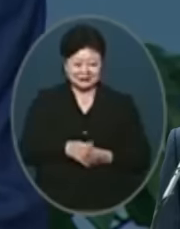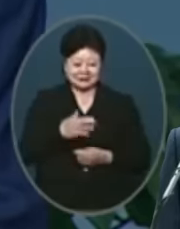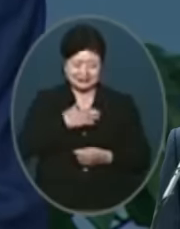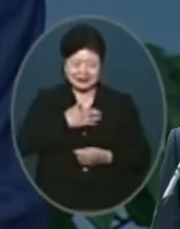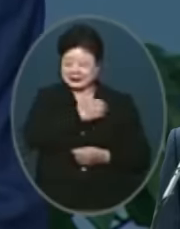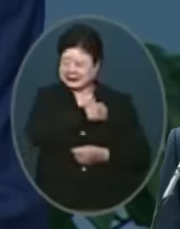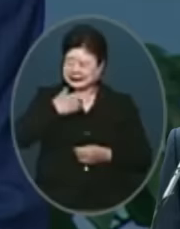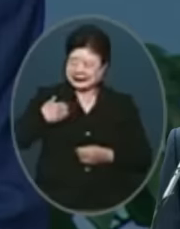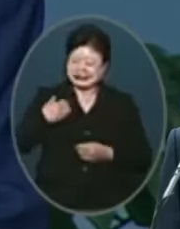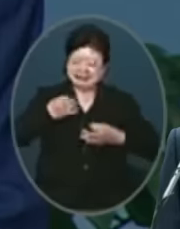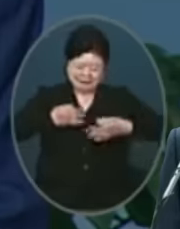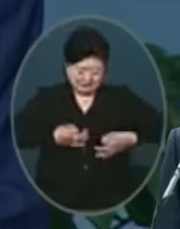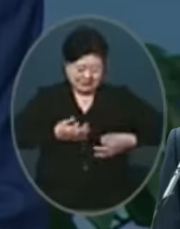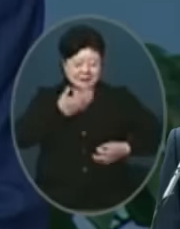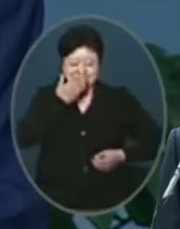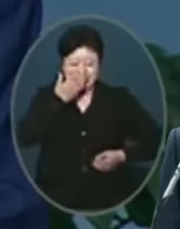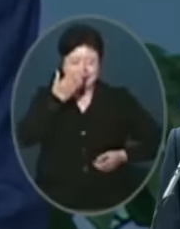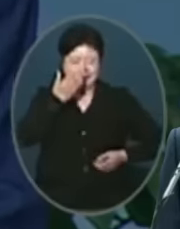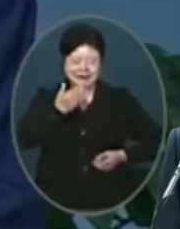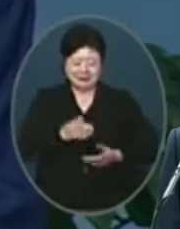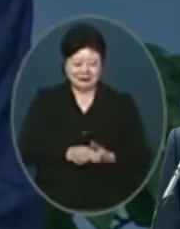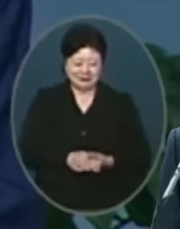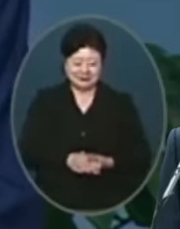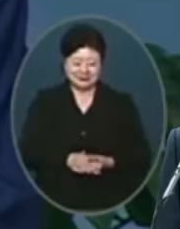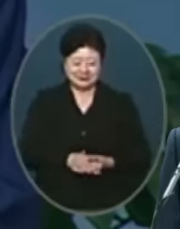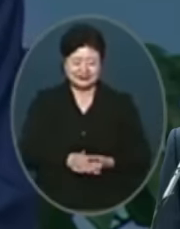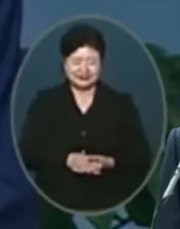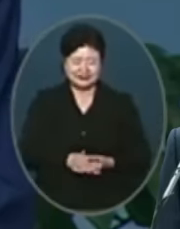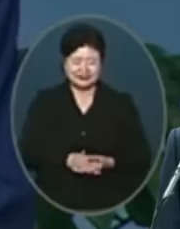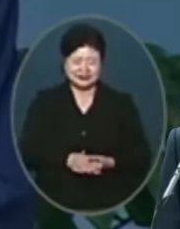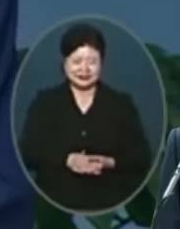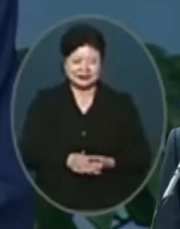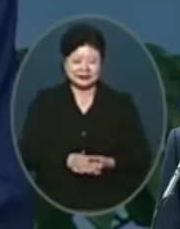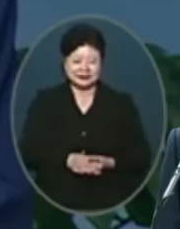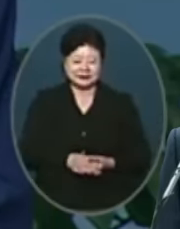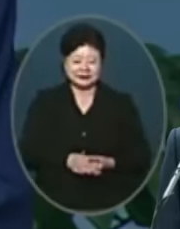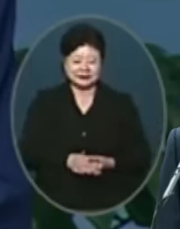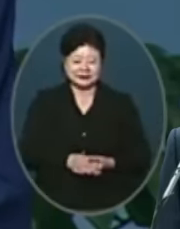내 자신을 보면 메뚜기 같이 보일 것인데